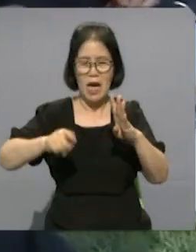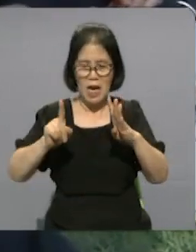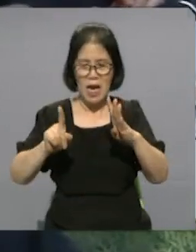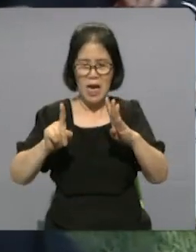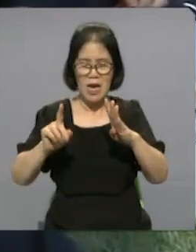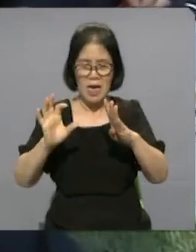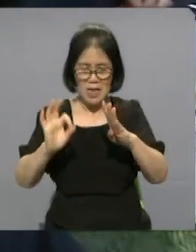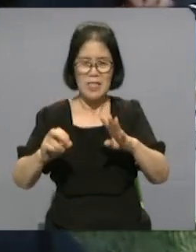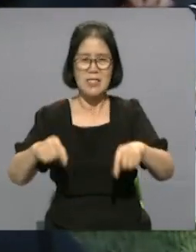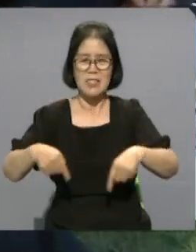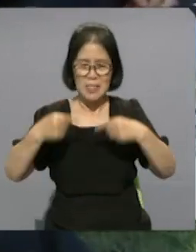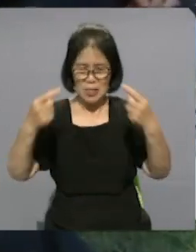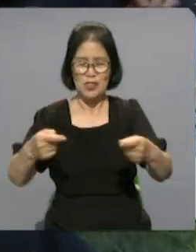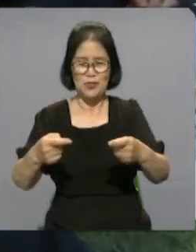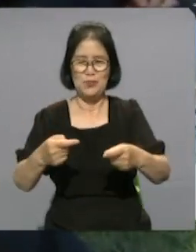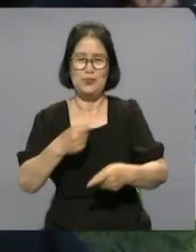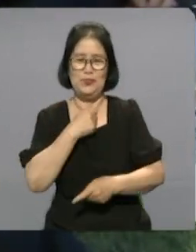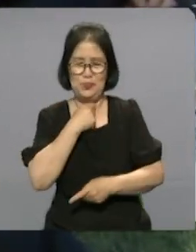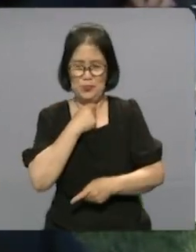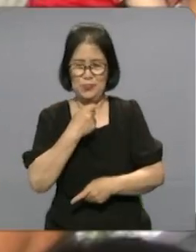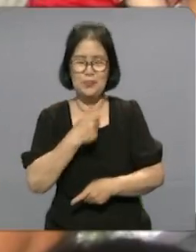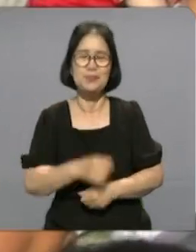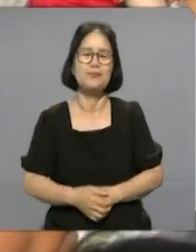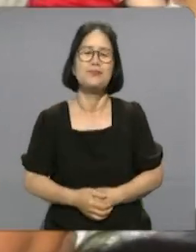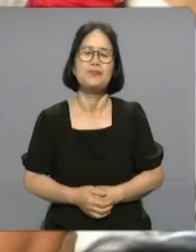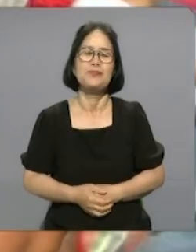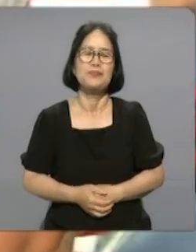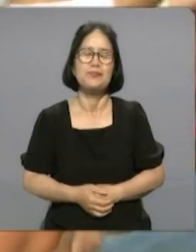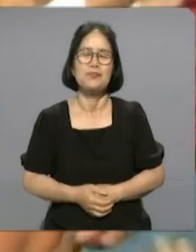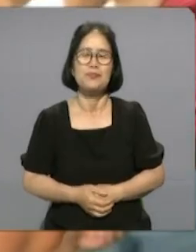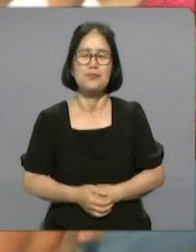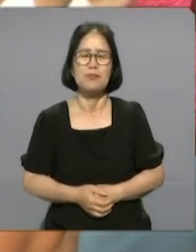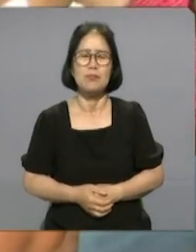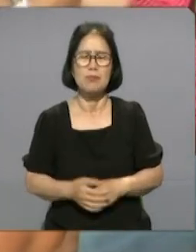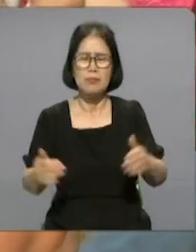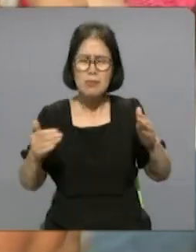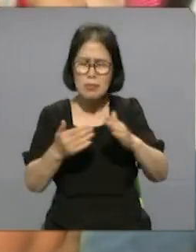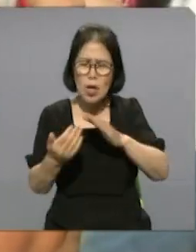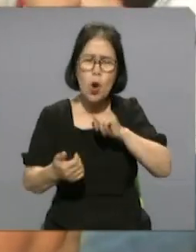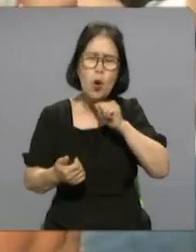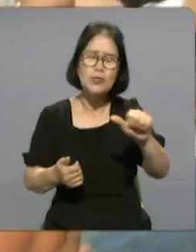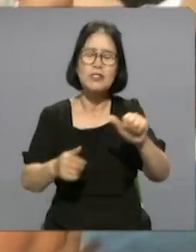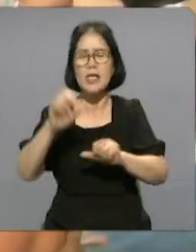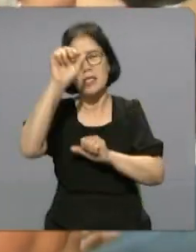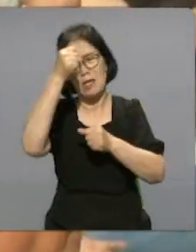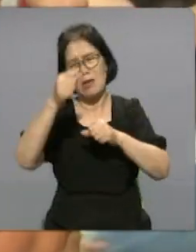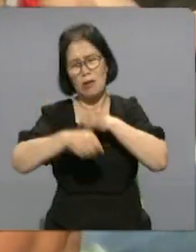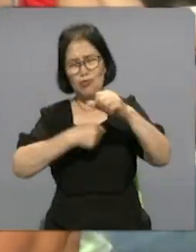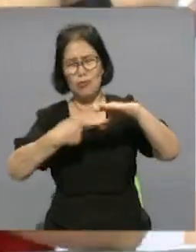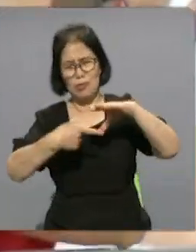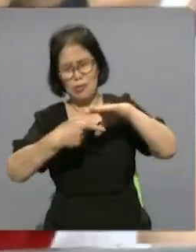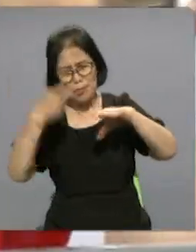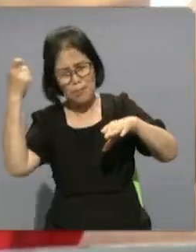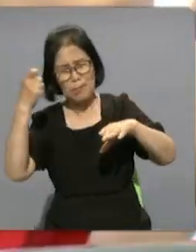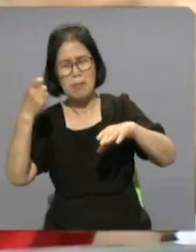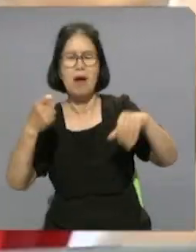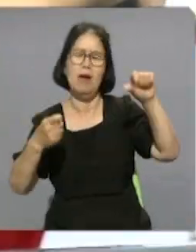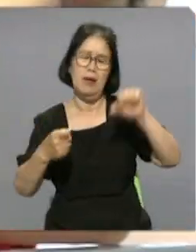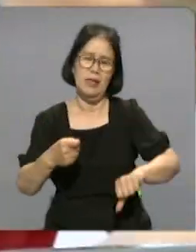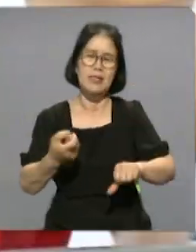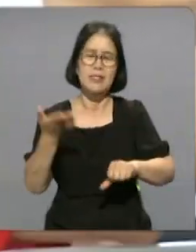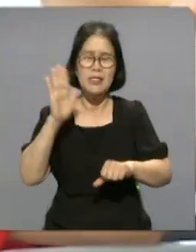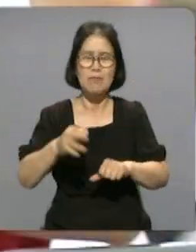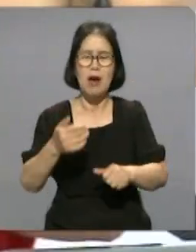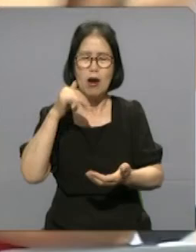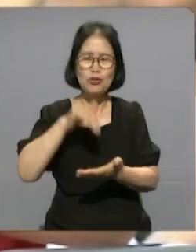4강 이겨서 진출했으면 좋겠습니다. 종료 5분 전 이탈리아 프리킥으로 결승 꿈은 꺾였지만